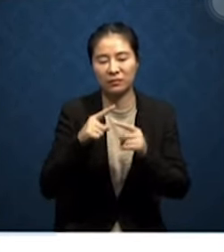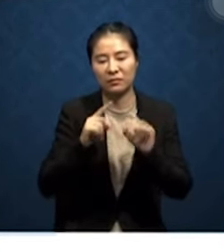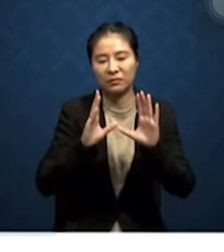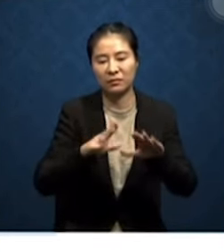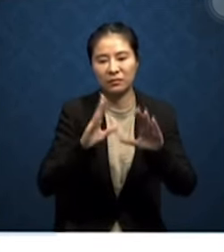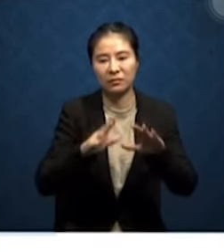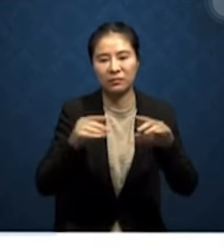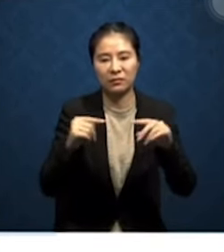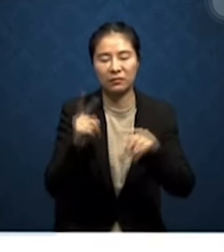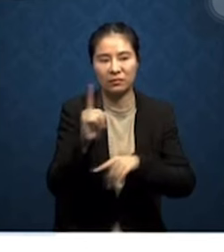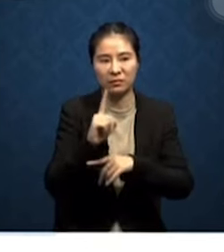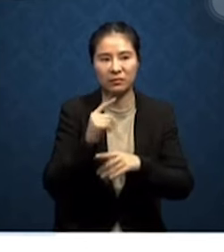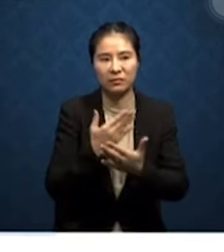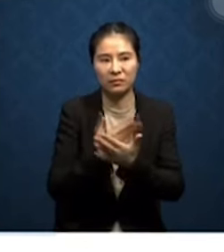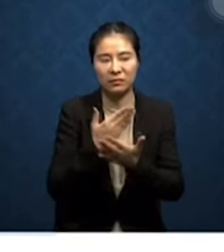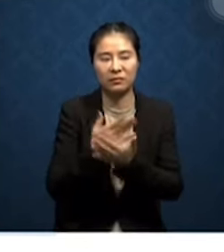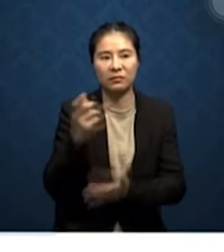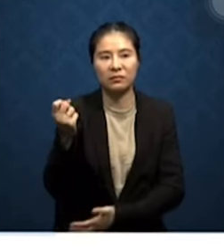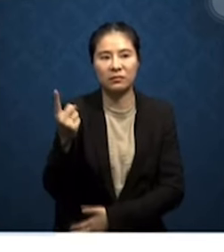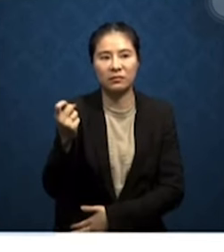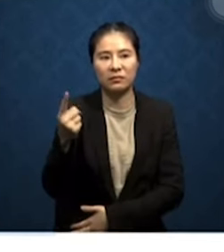าอยากได้เป็นเงินสดค่ะ